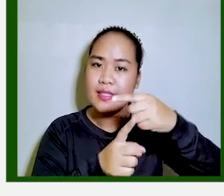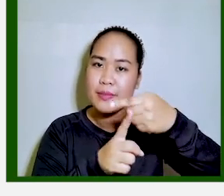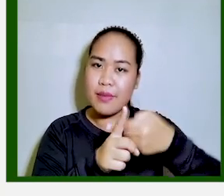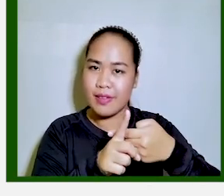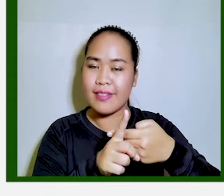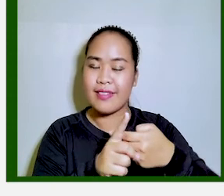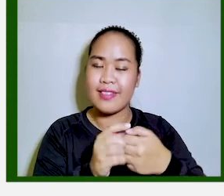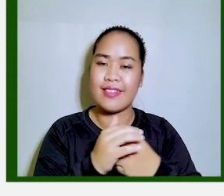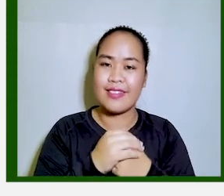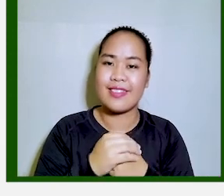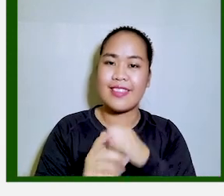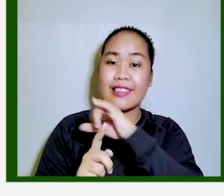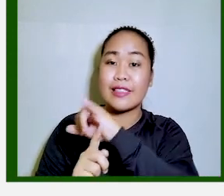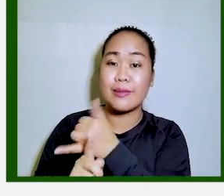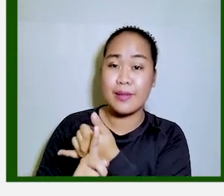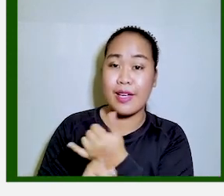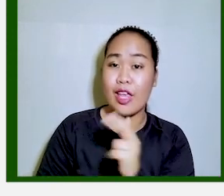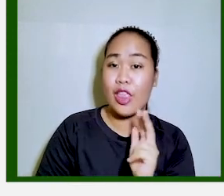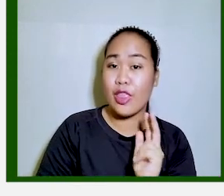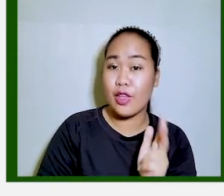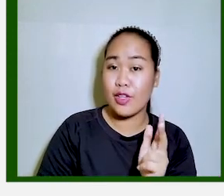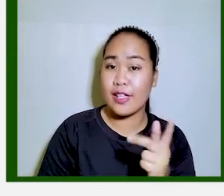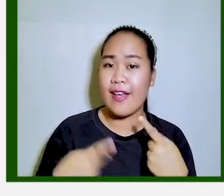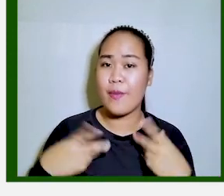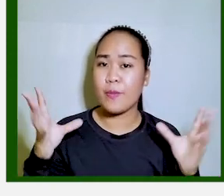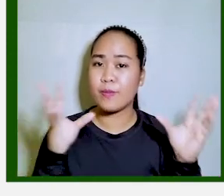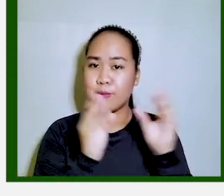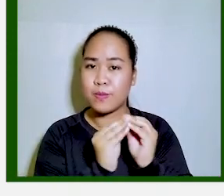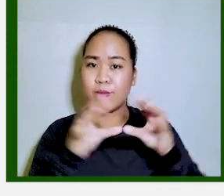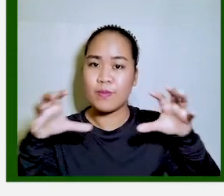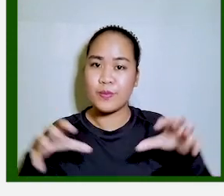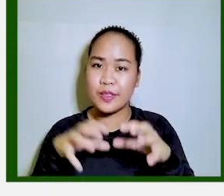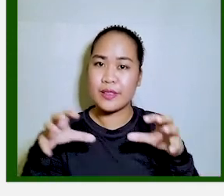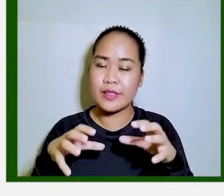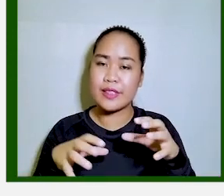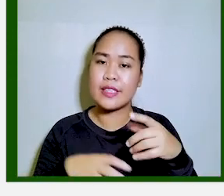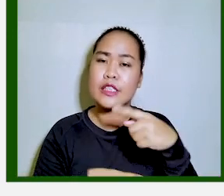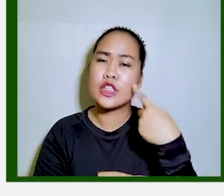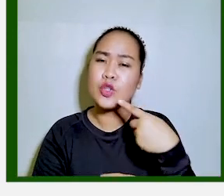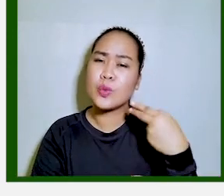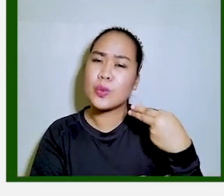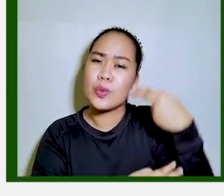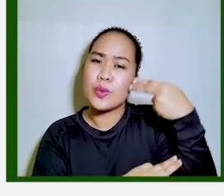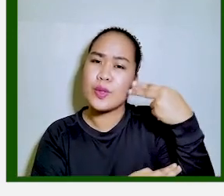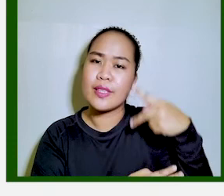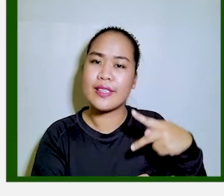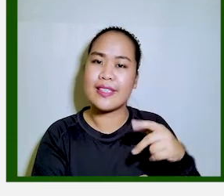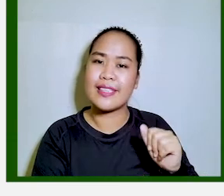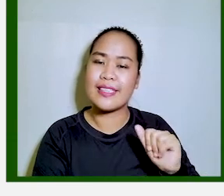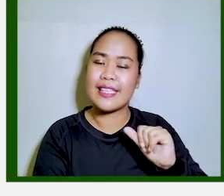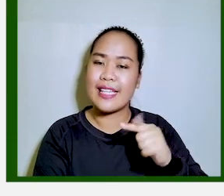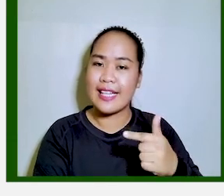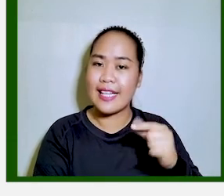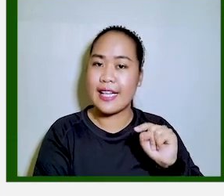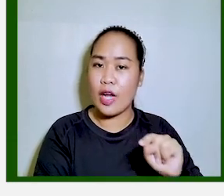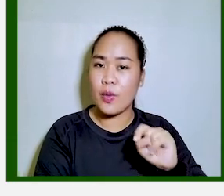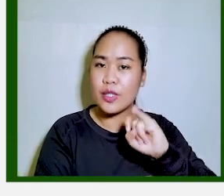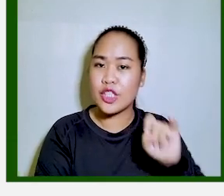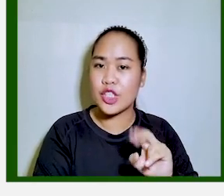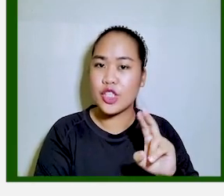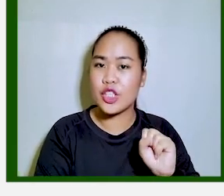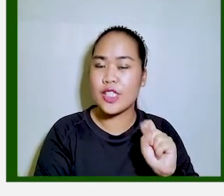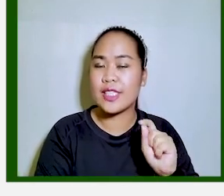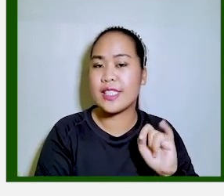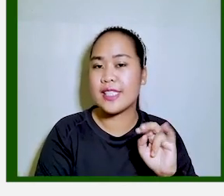magkakaroon po tayo ng isang culminating activity, of course spearheaded by Kagawad Justin Galang, na magkakaroon po kami ng cleanup drive,